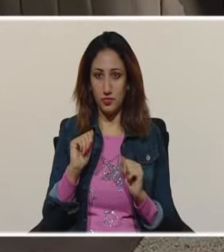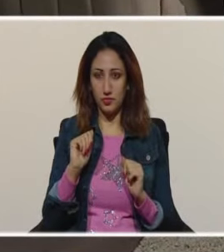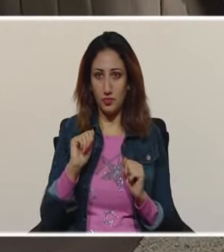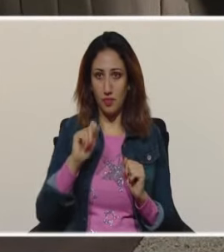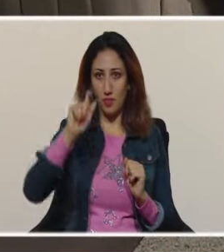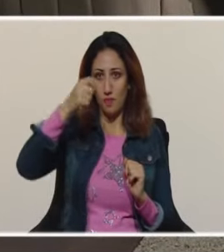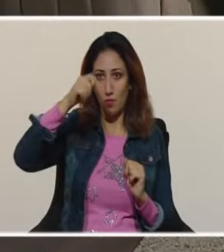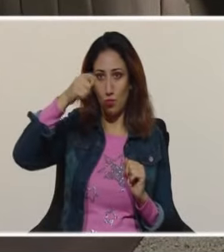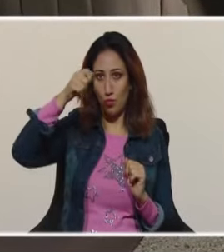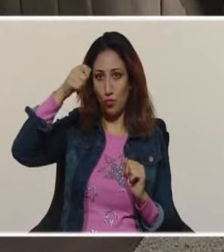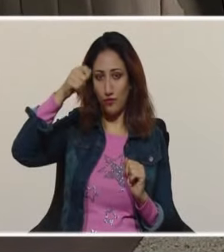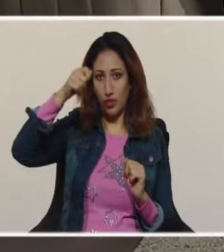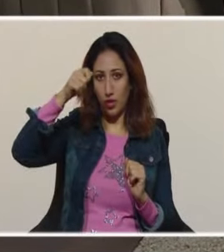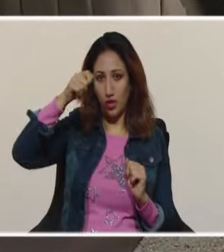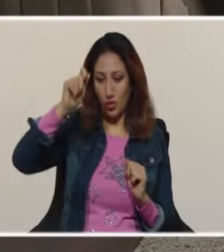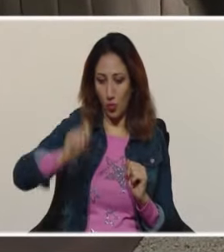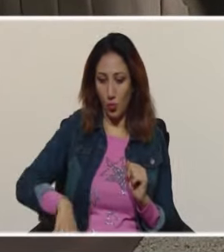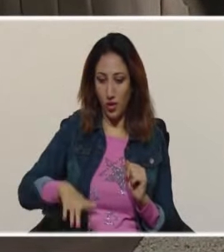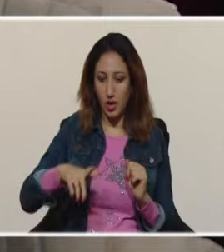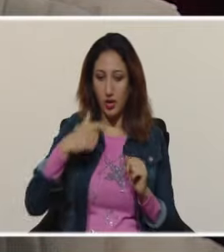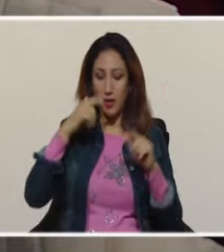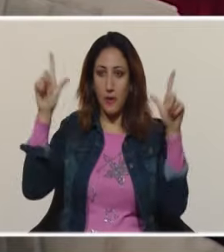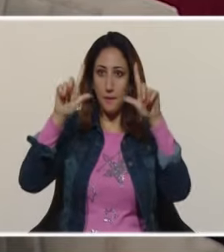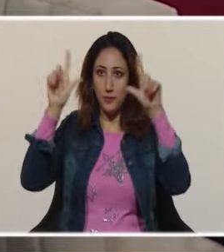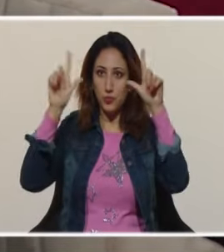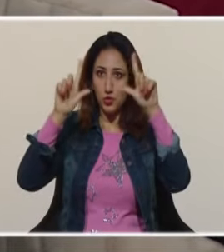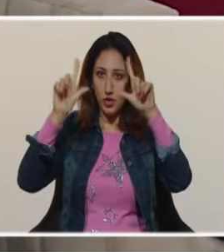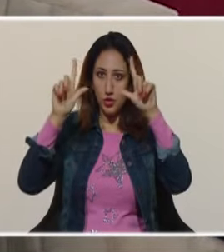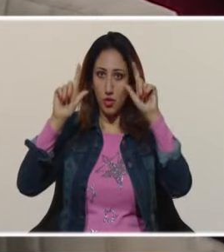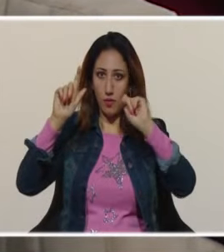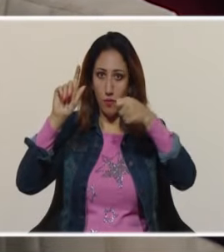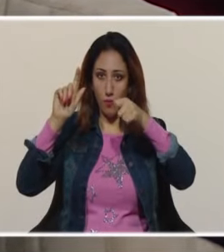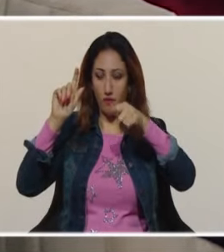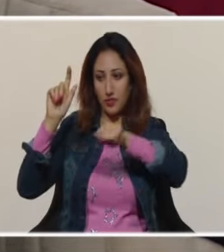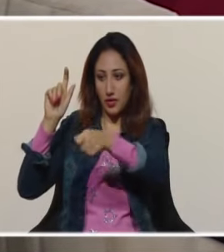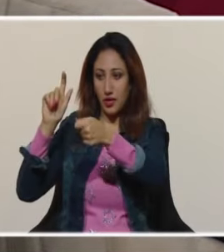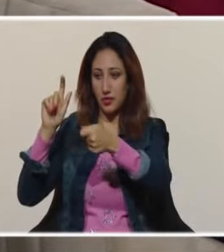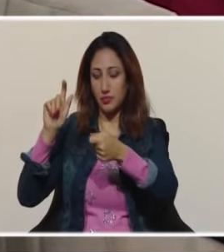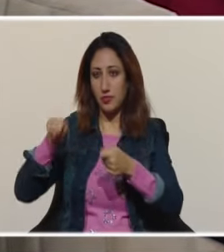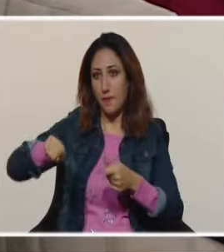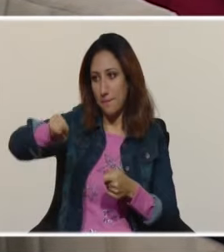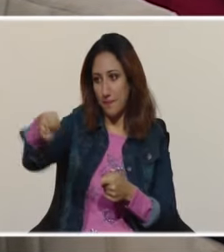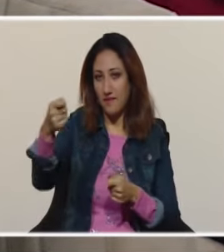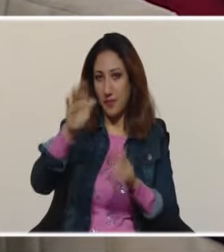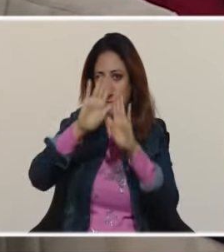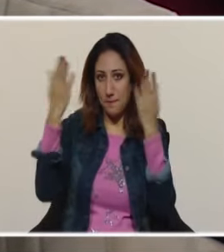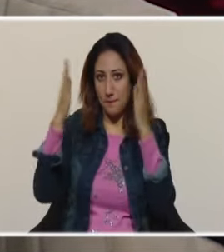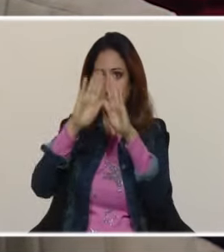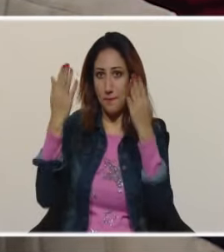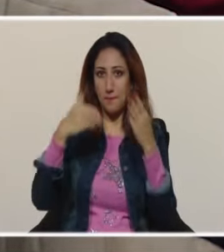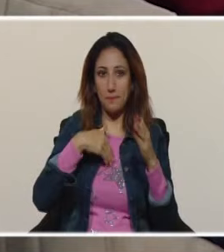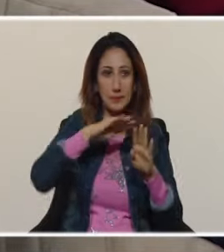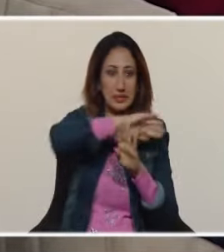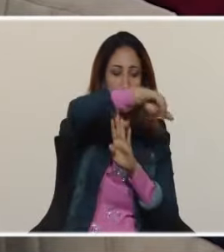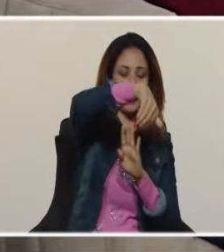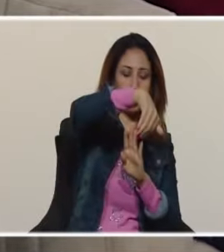مني فبقول له بعد اذنك وماسك الشاشه فبقول له بعد اذنك بس ممكن تاخد المفتاح بس وتفتح لي فهو جاي يفتح الباب وكده كنت انا استخبيه